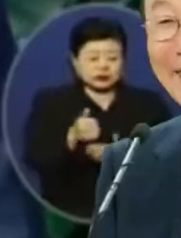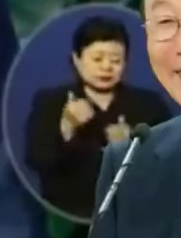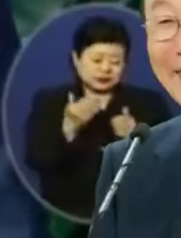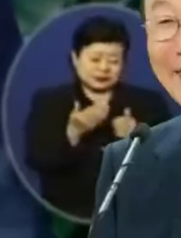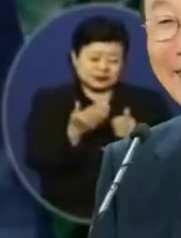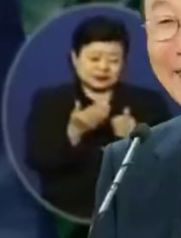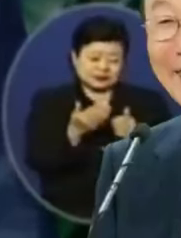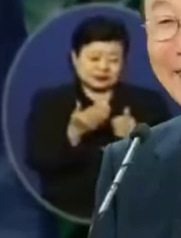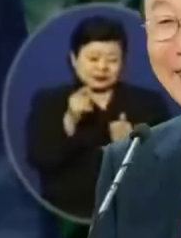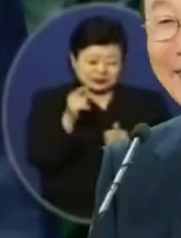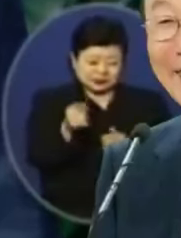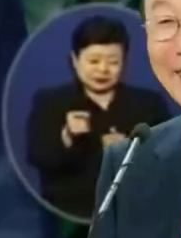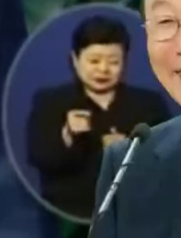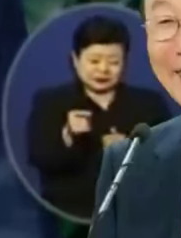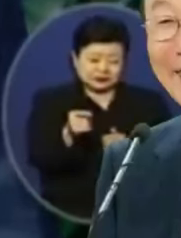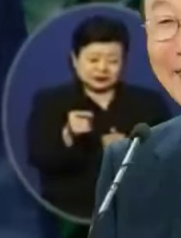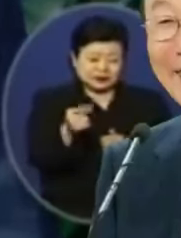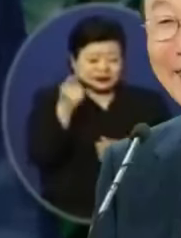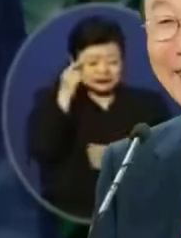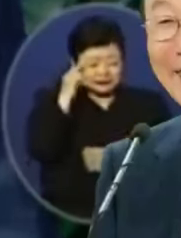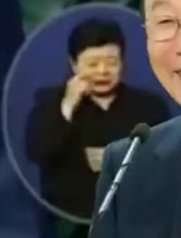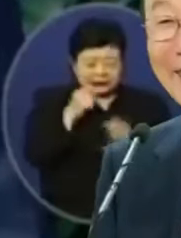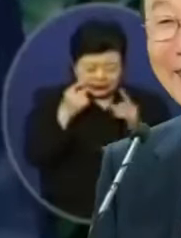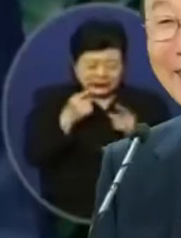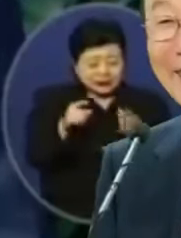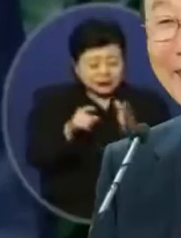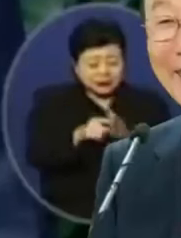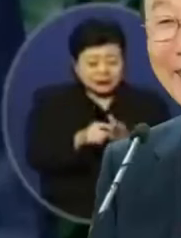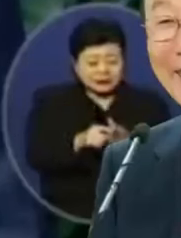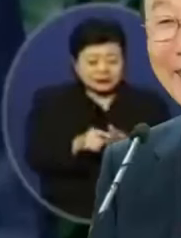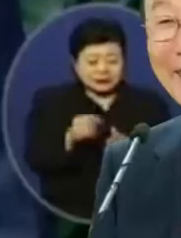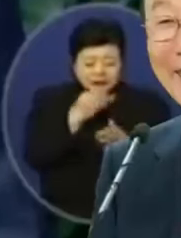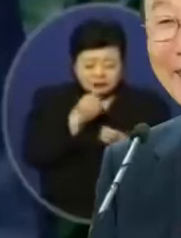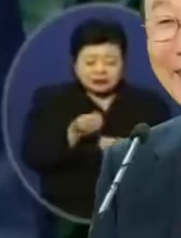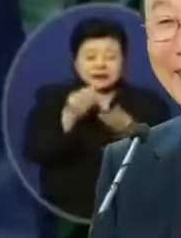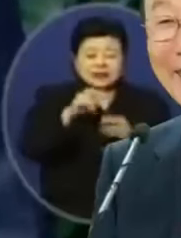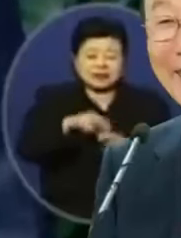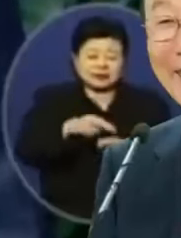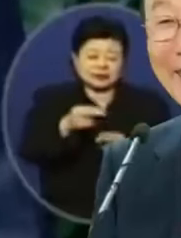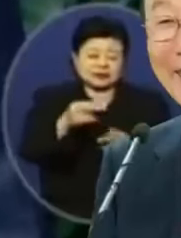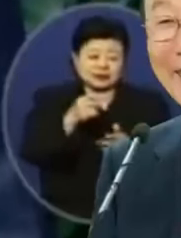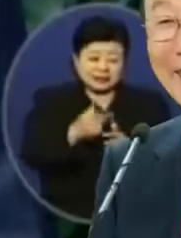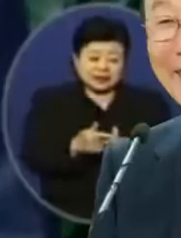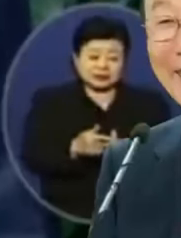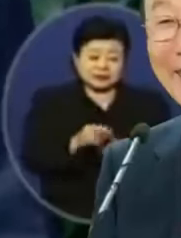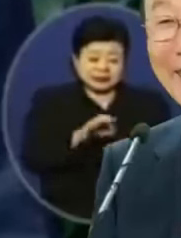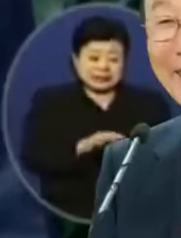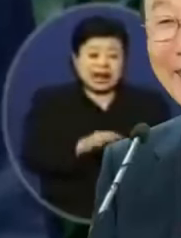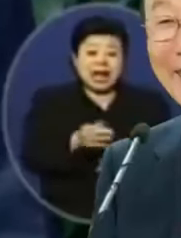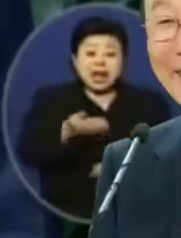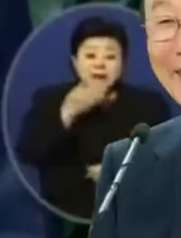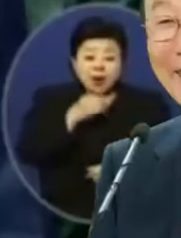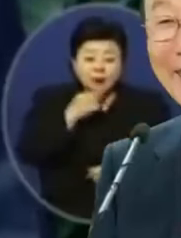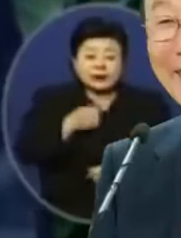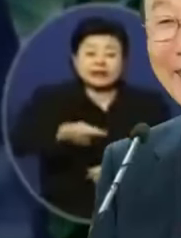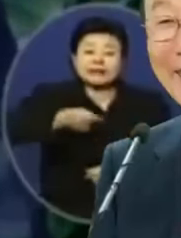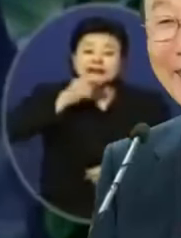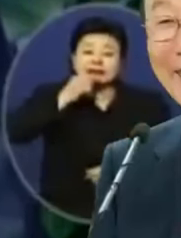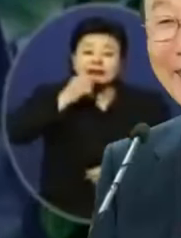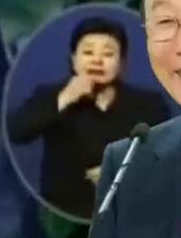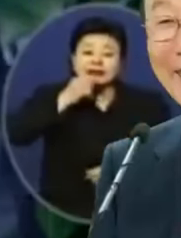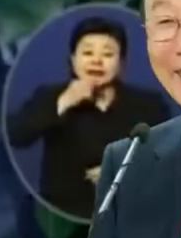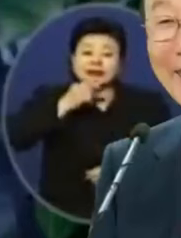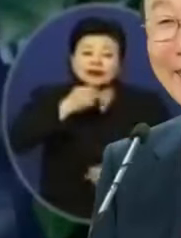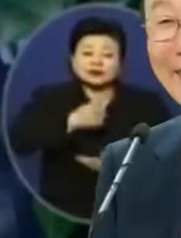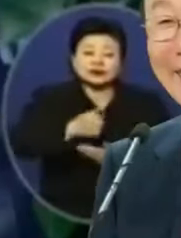주님께서는 이것을 생각하고 깨닫게 하기 위해 성찬을 마련했지 않습니까? 예수께서의 살을 먹고 피를 마시고